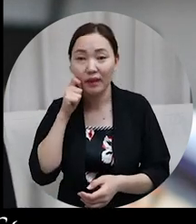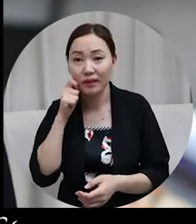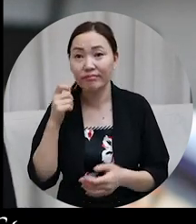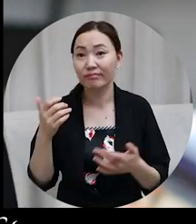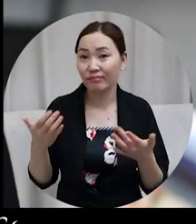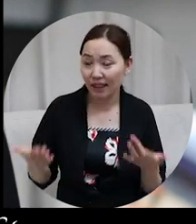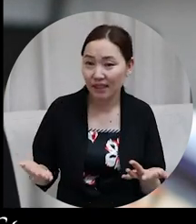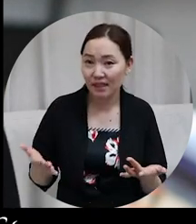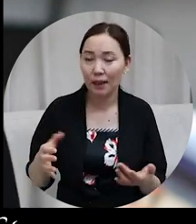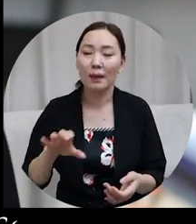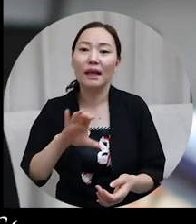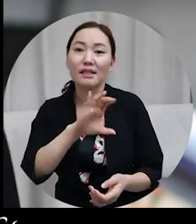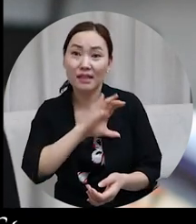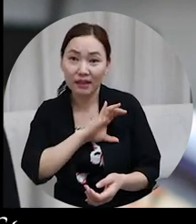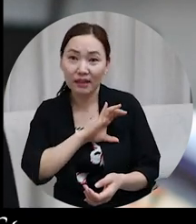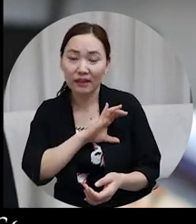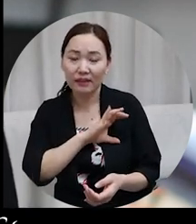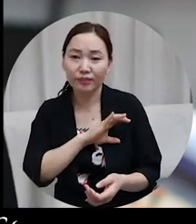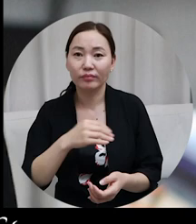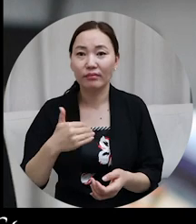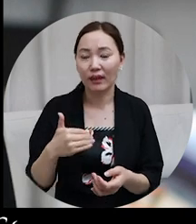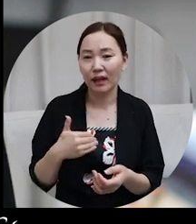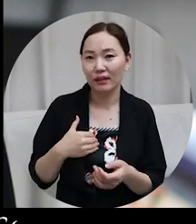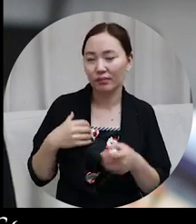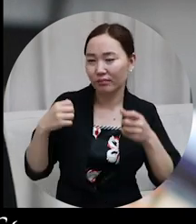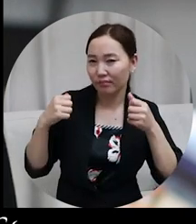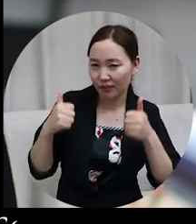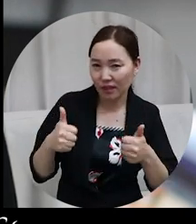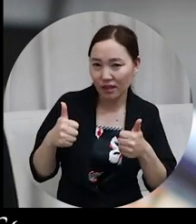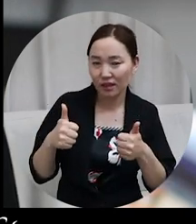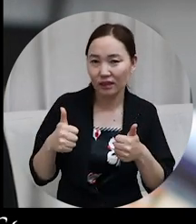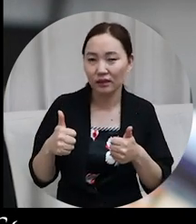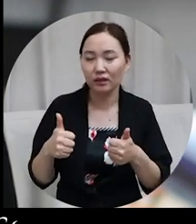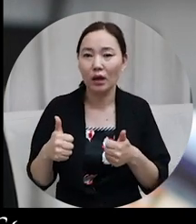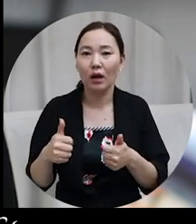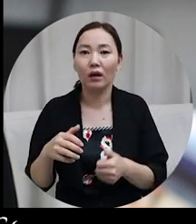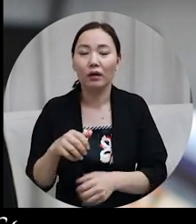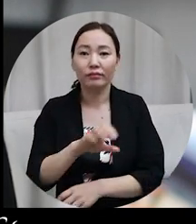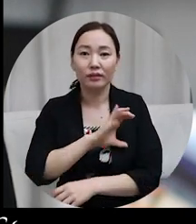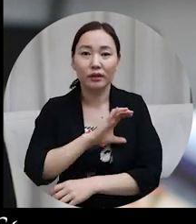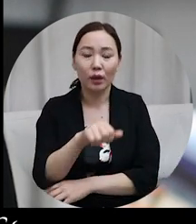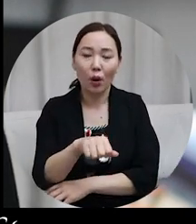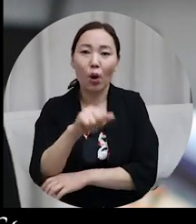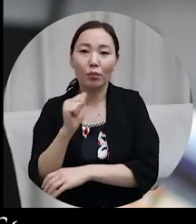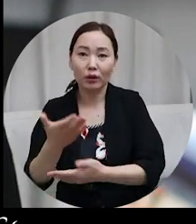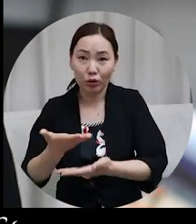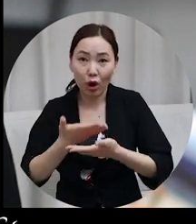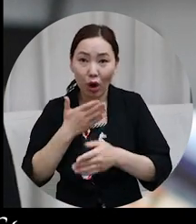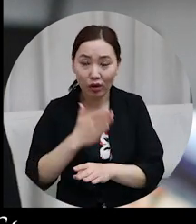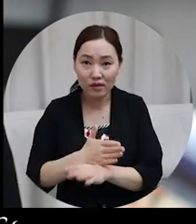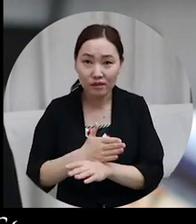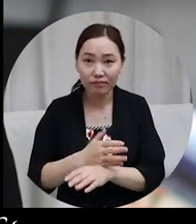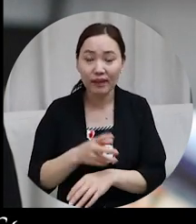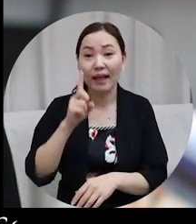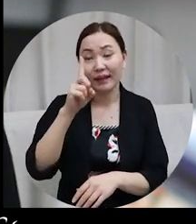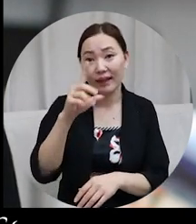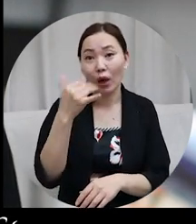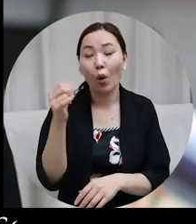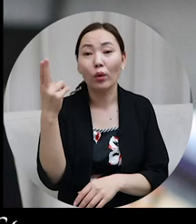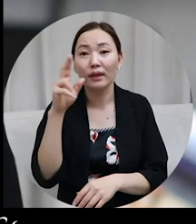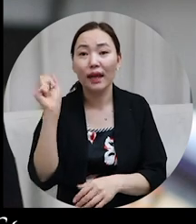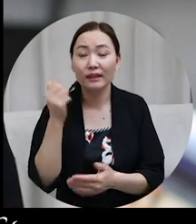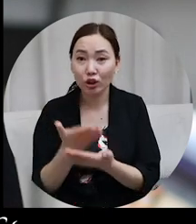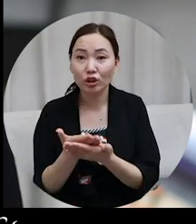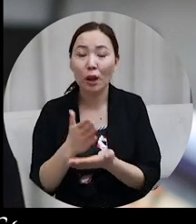Нэг тэтгэврийн эмээ хүртэл банкн дээр очиод хаан банкнаас залгуулж байгаа байхгүй юу? Тейлерэн залгаад энэ нэг данс мөн үү? Энэ нэг